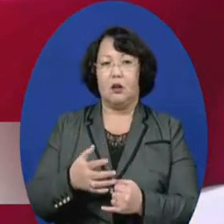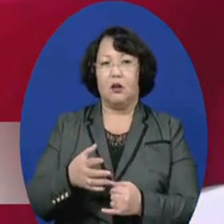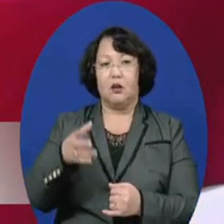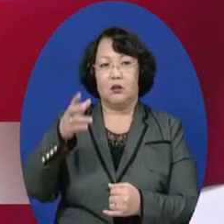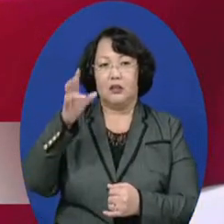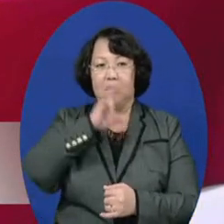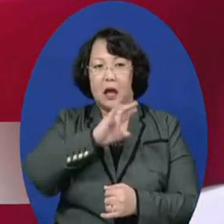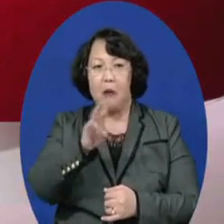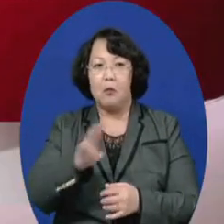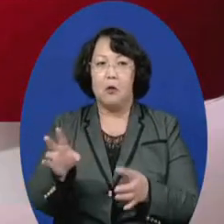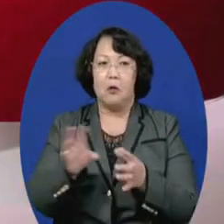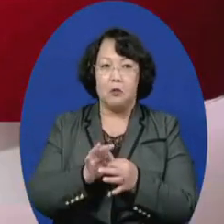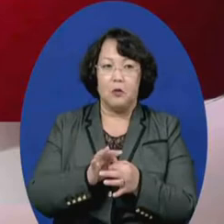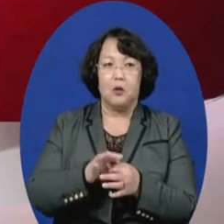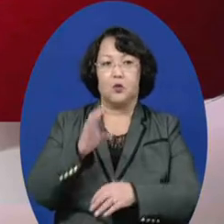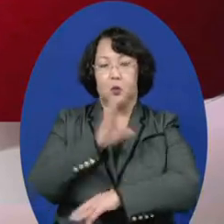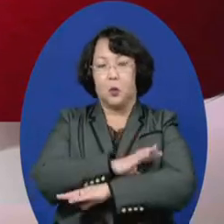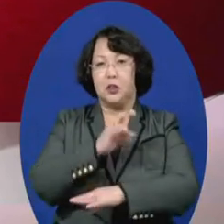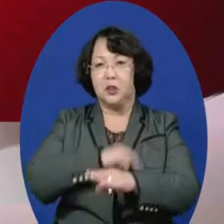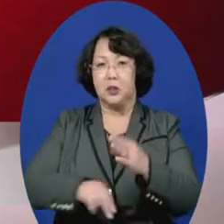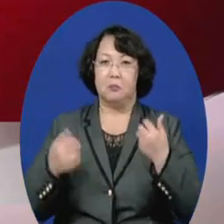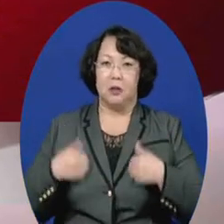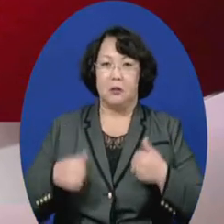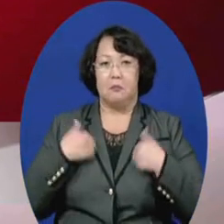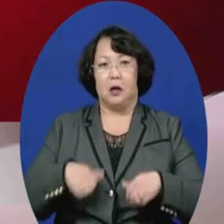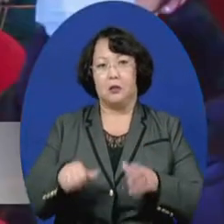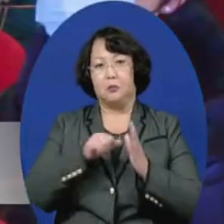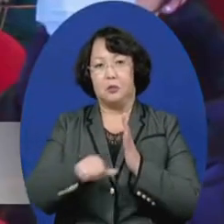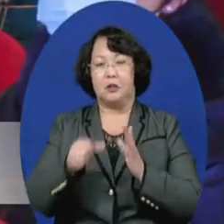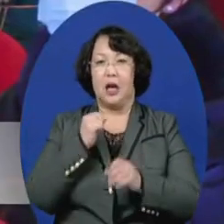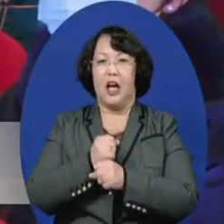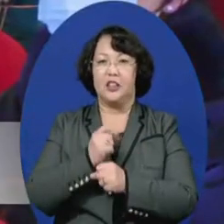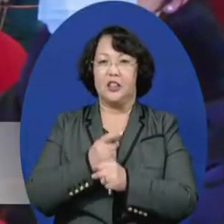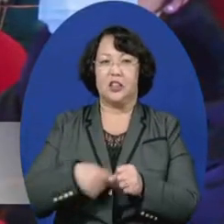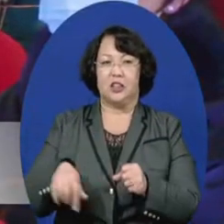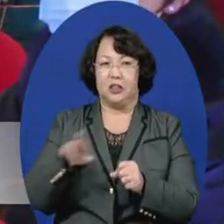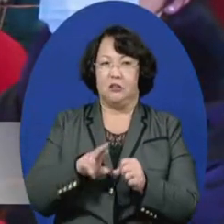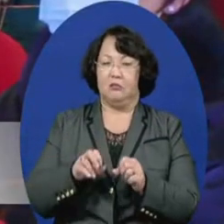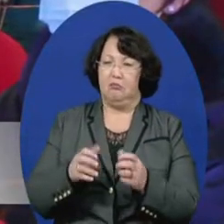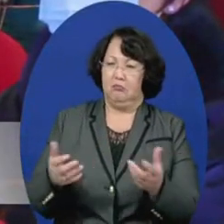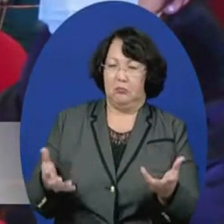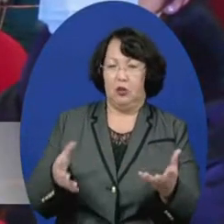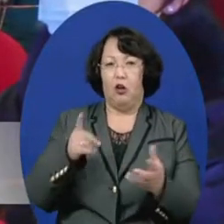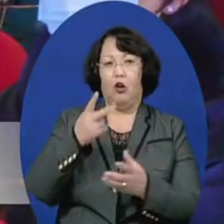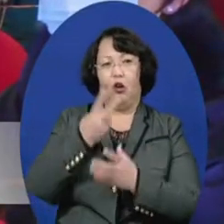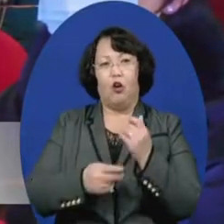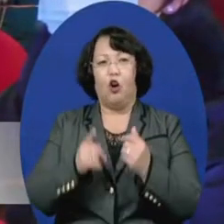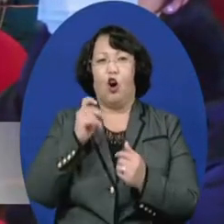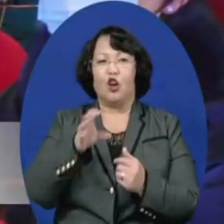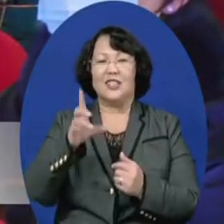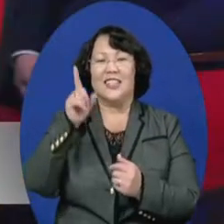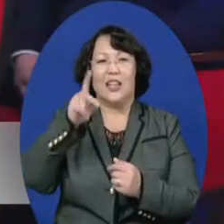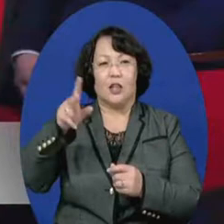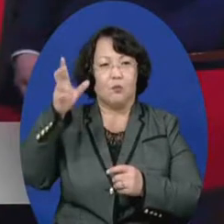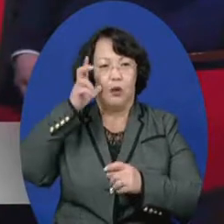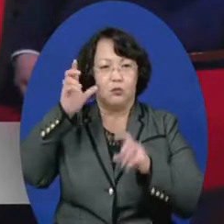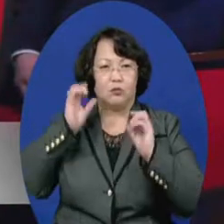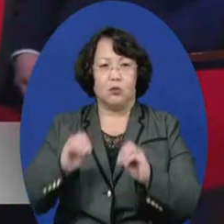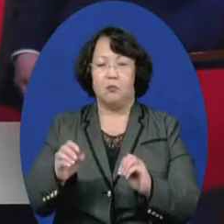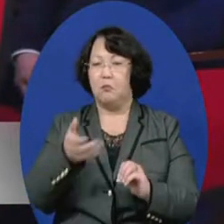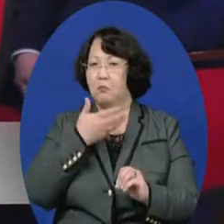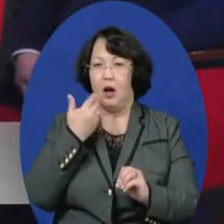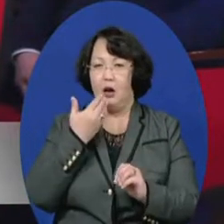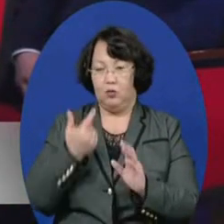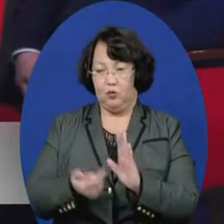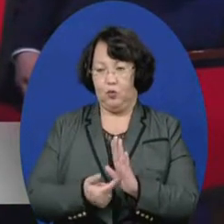хит хараатуулсан, сургууль зэрэглэлийн багш бус ажилтнуудын харьцаа алдагдсан. Хос хилээр боловсрол олгох хөтөлбөр байхгүй зэрэг хүчин зүйлс нөлөөлөж